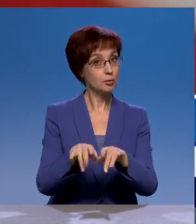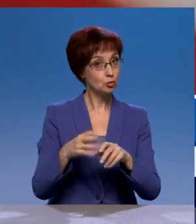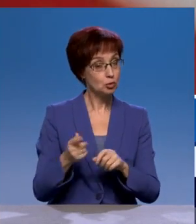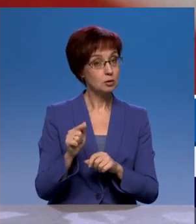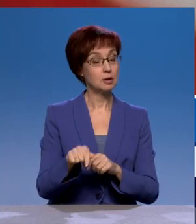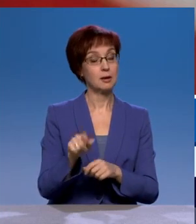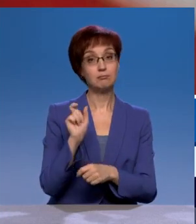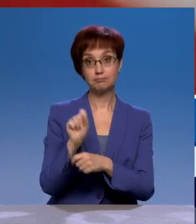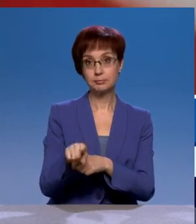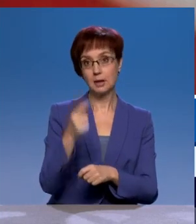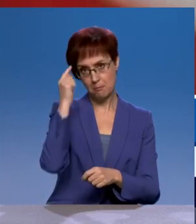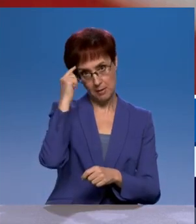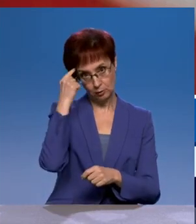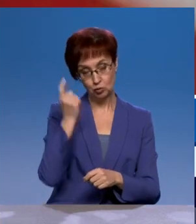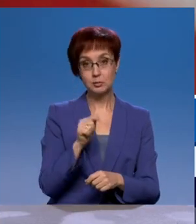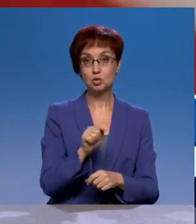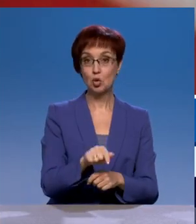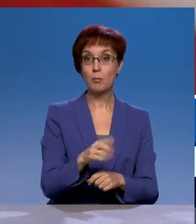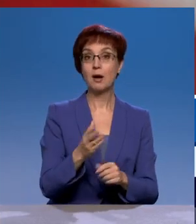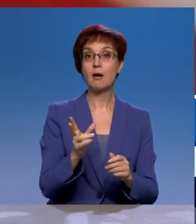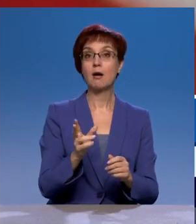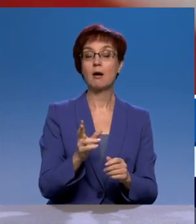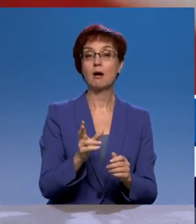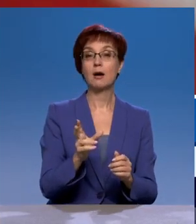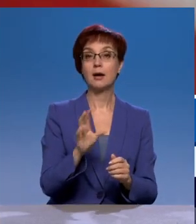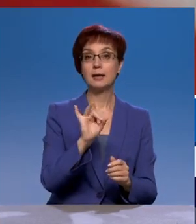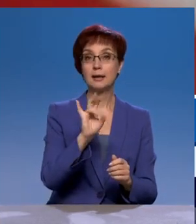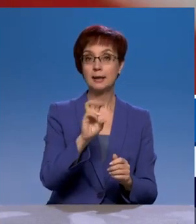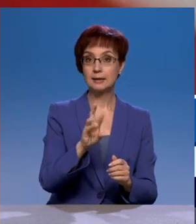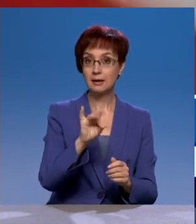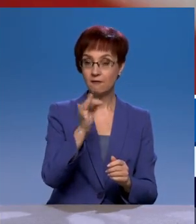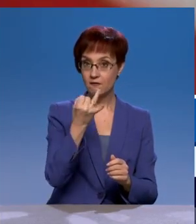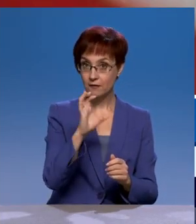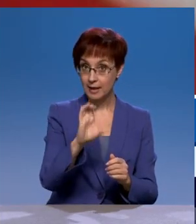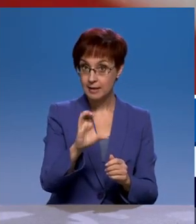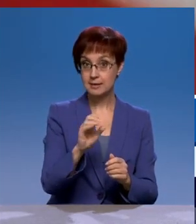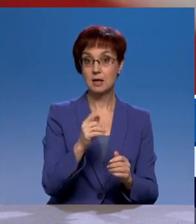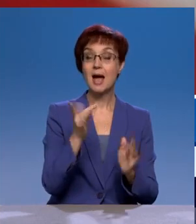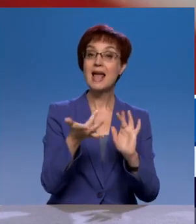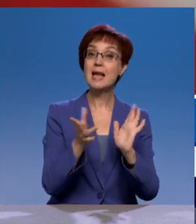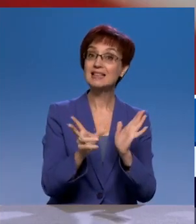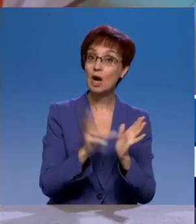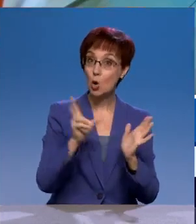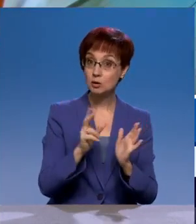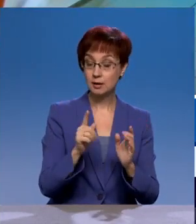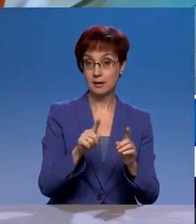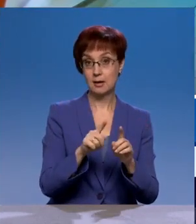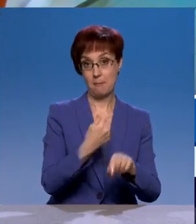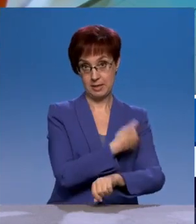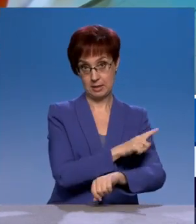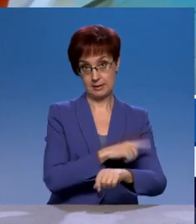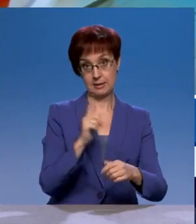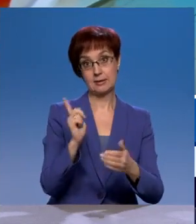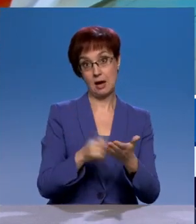электронной медицинской карты, в которой сегодня врачи и медсестры вынуждены заполнять данные, был удобным, чтобы он не отнимал время у врача. Наоборот,